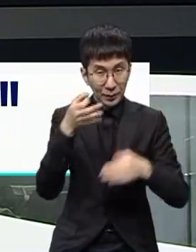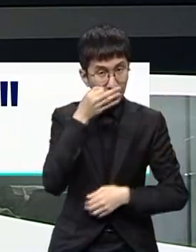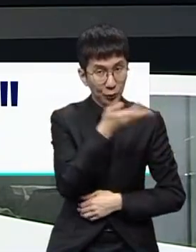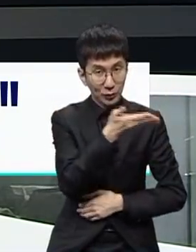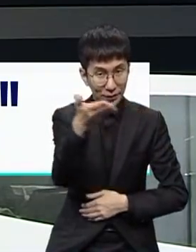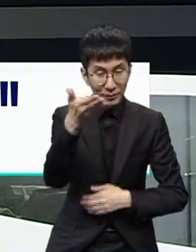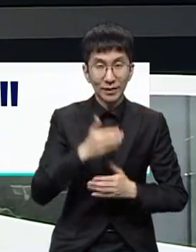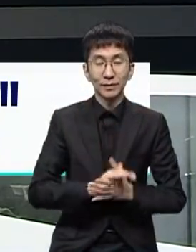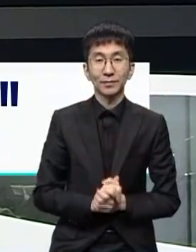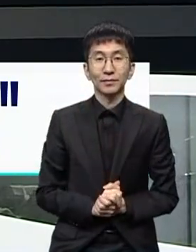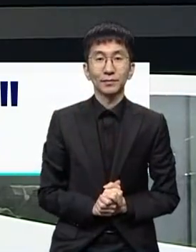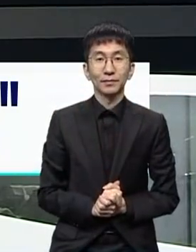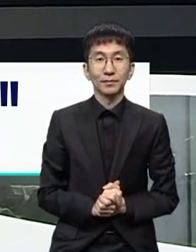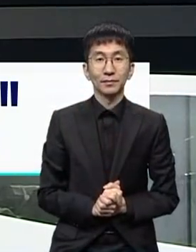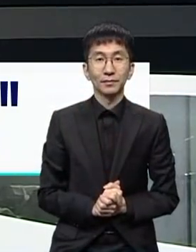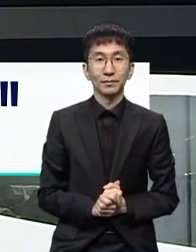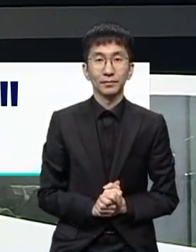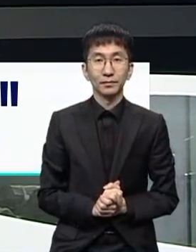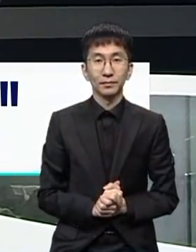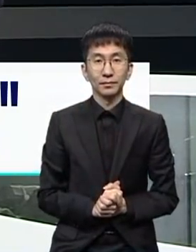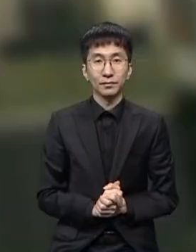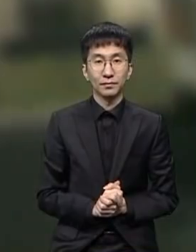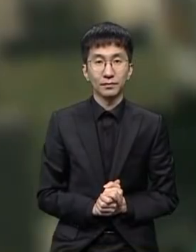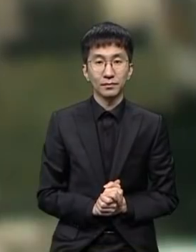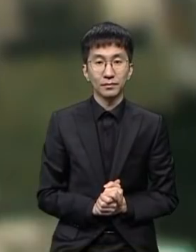기자가 만나서 이야기를 들어봤습니다.